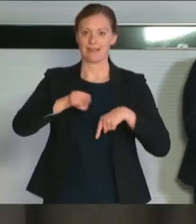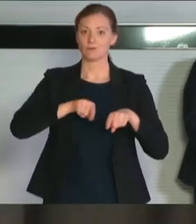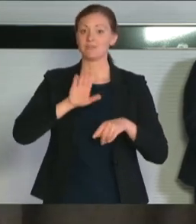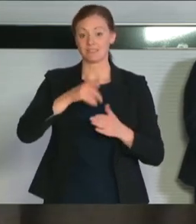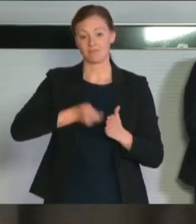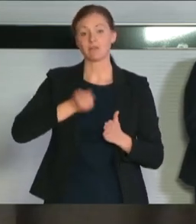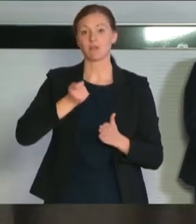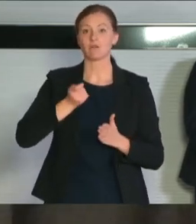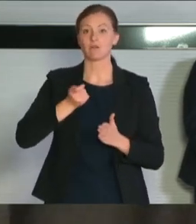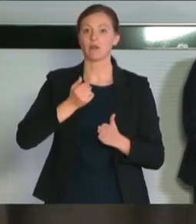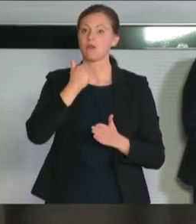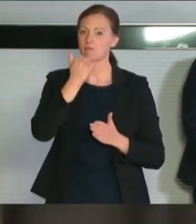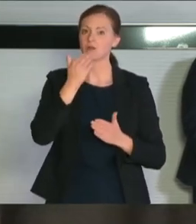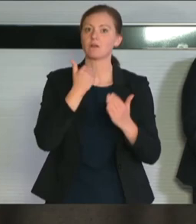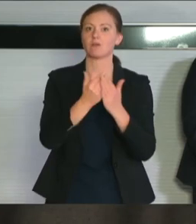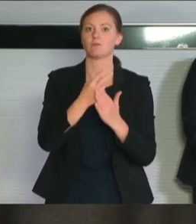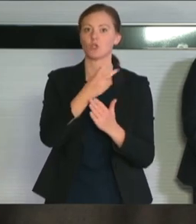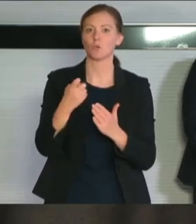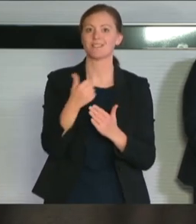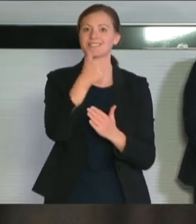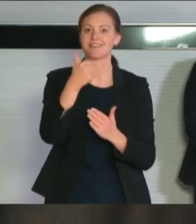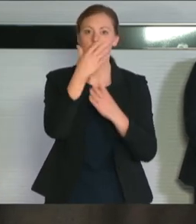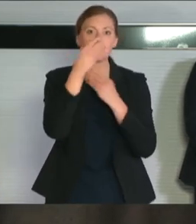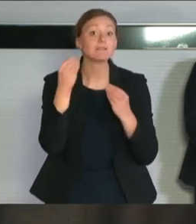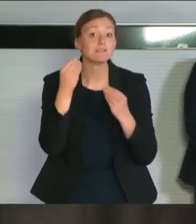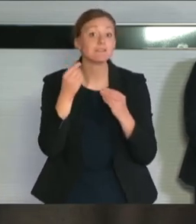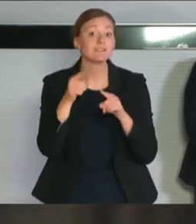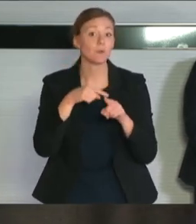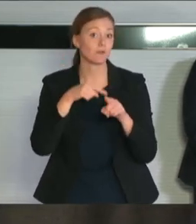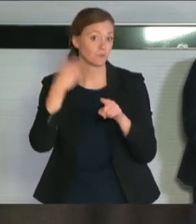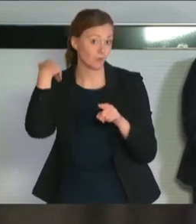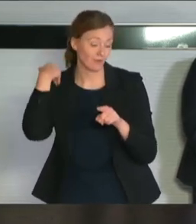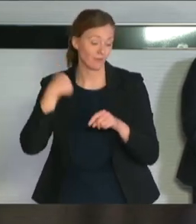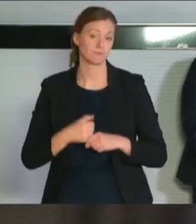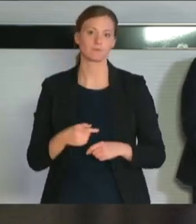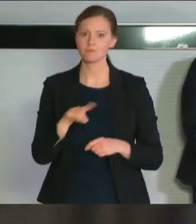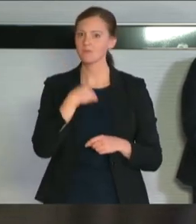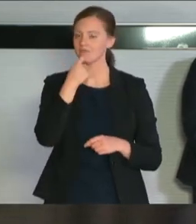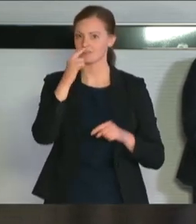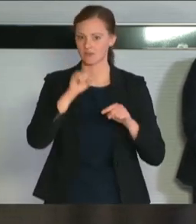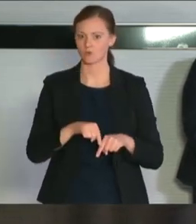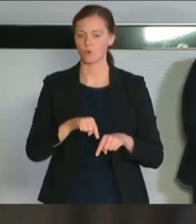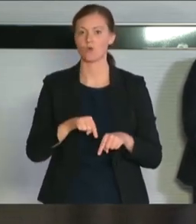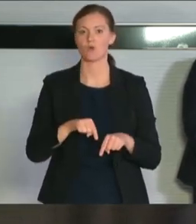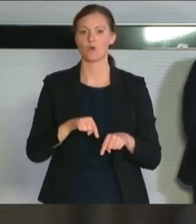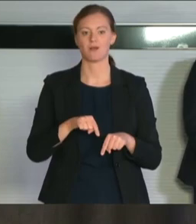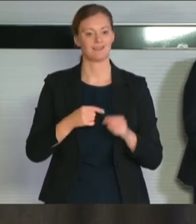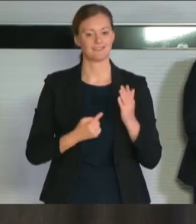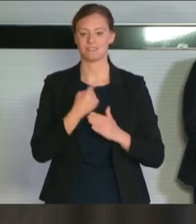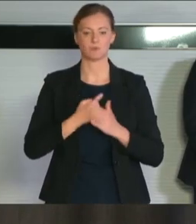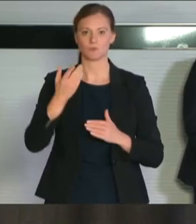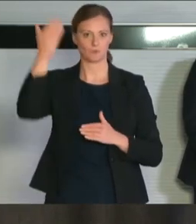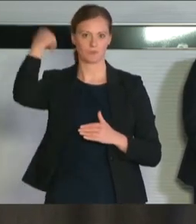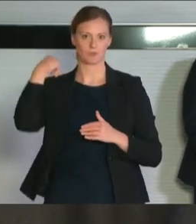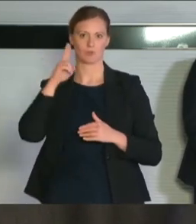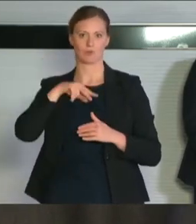vedtak, det varte jo det 26. mars opprinnelig. Nå har vi jo sagt at nå er vi ikke i den situasjonen som var 12.